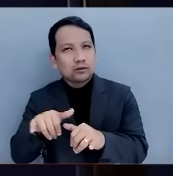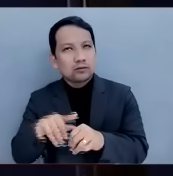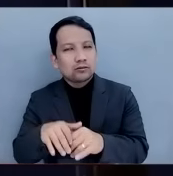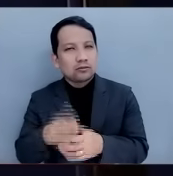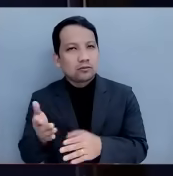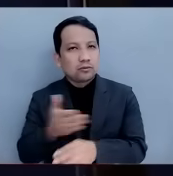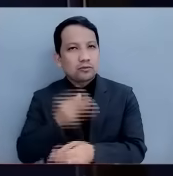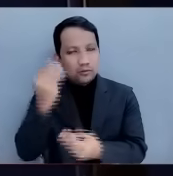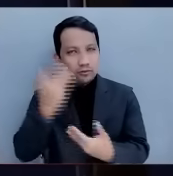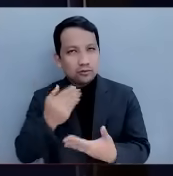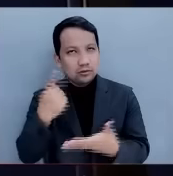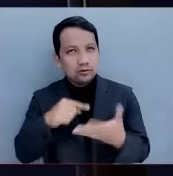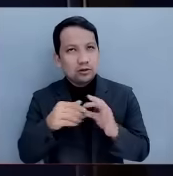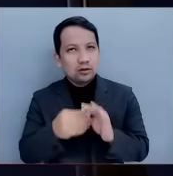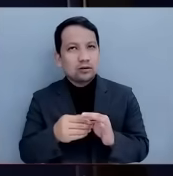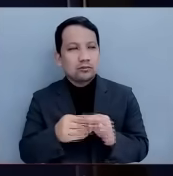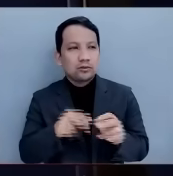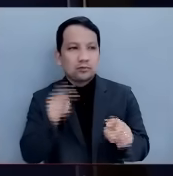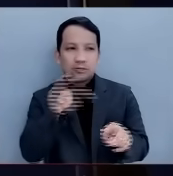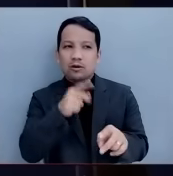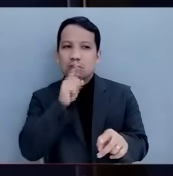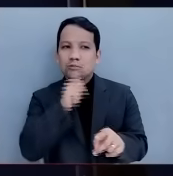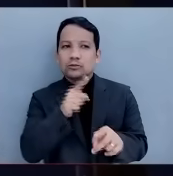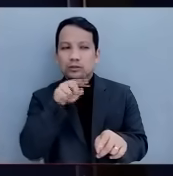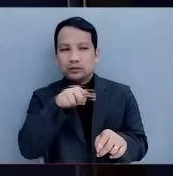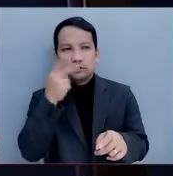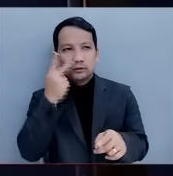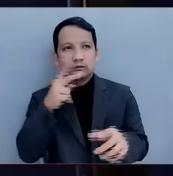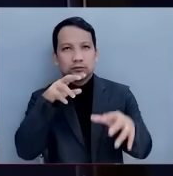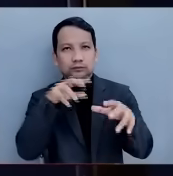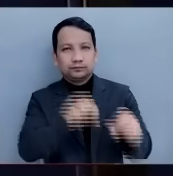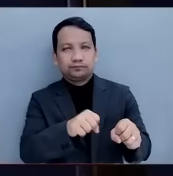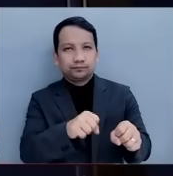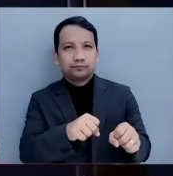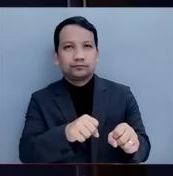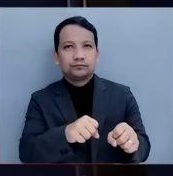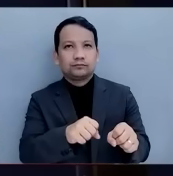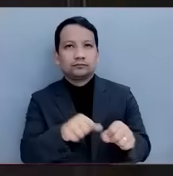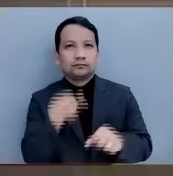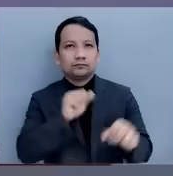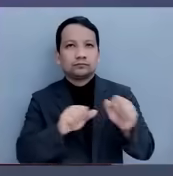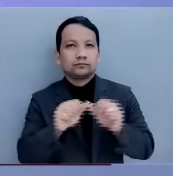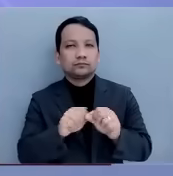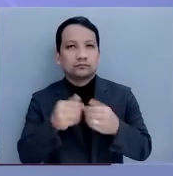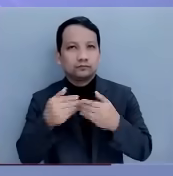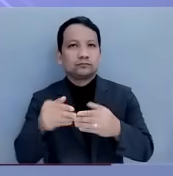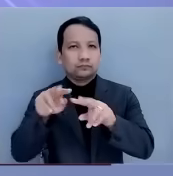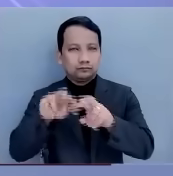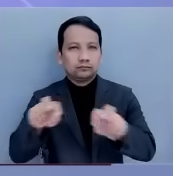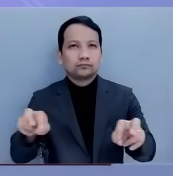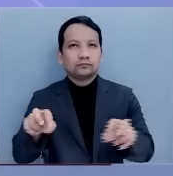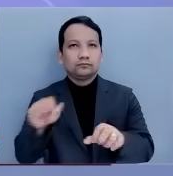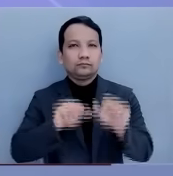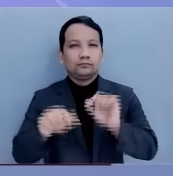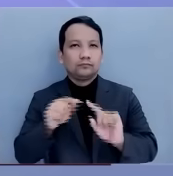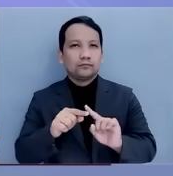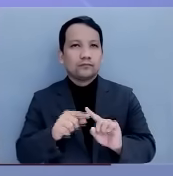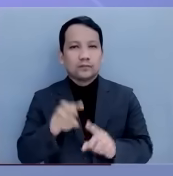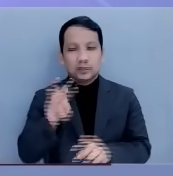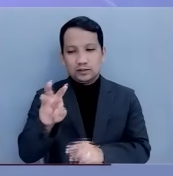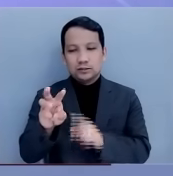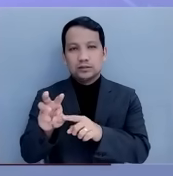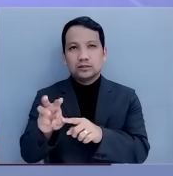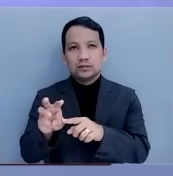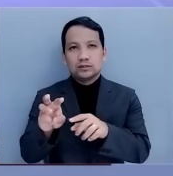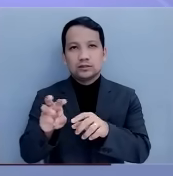no? Kaya natunto namin. So a lot of confirmatory activities ang ginagawa namin. Bukod sa 6 na